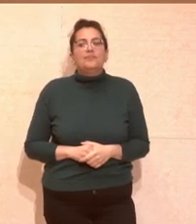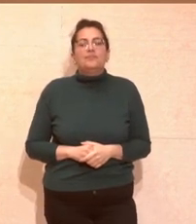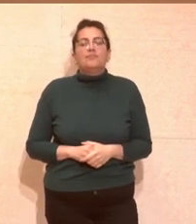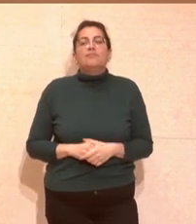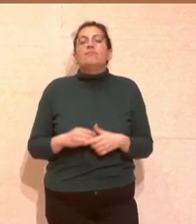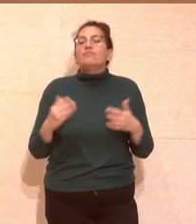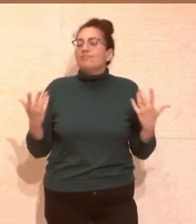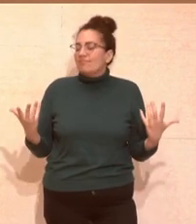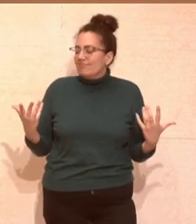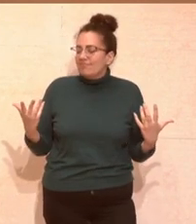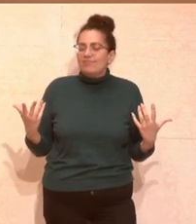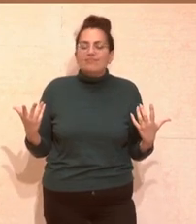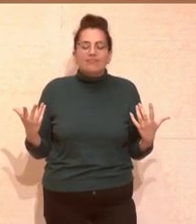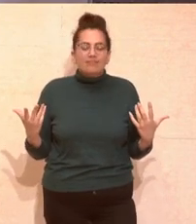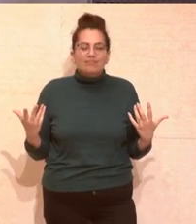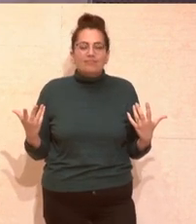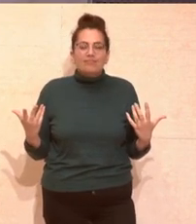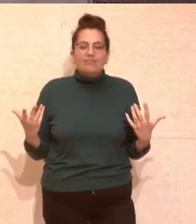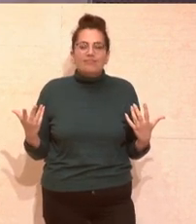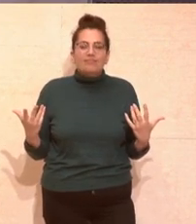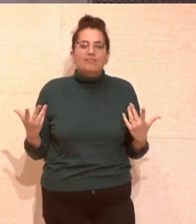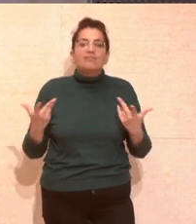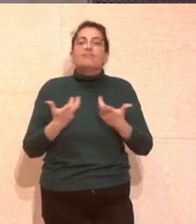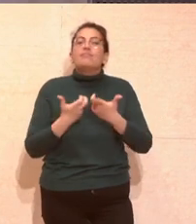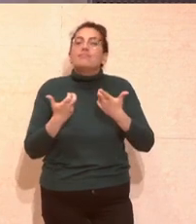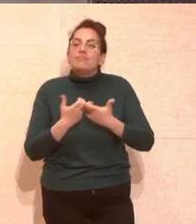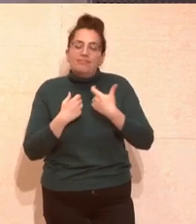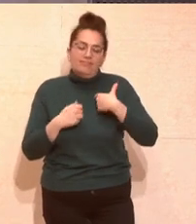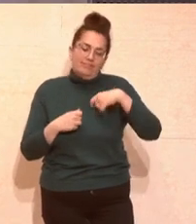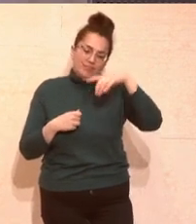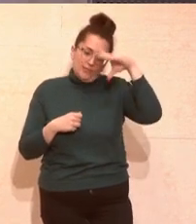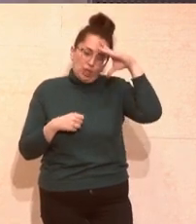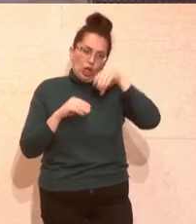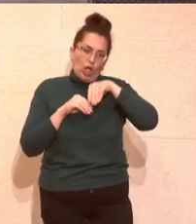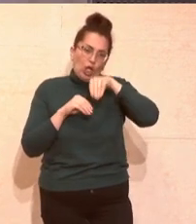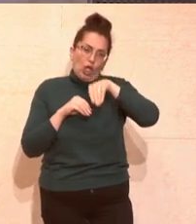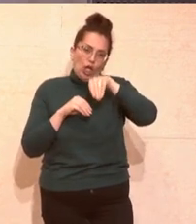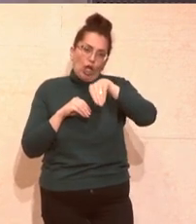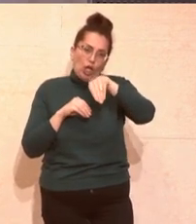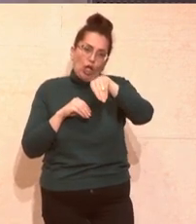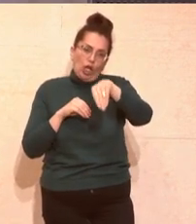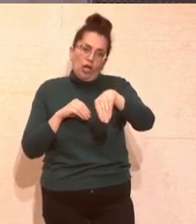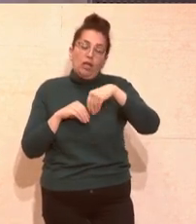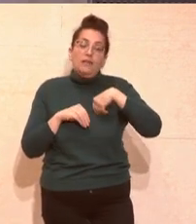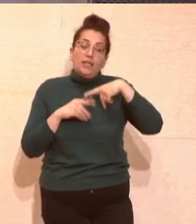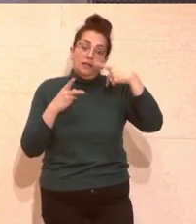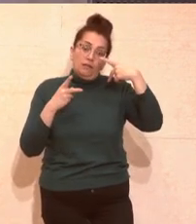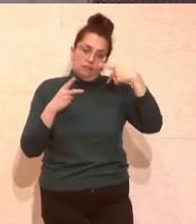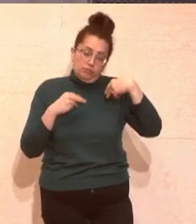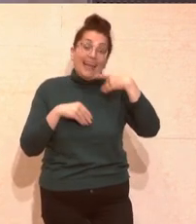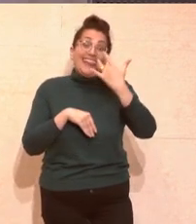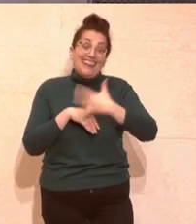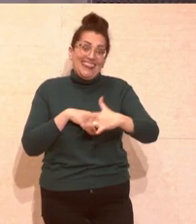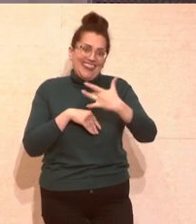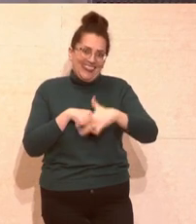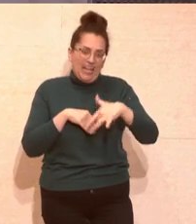logiquement, quand on se retrouve dans une situation de retard de phase, de difficulté de coucher le soir, on essaye de faire en sorte